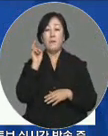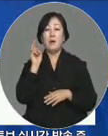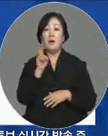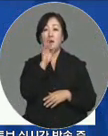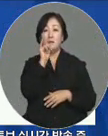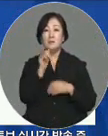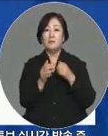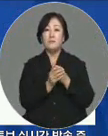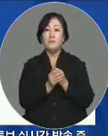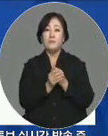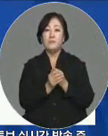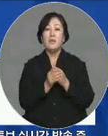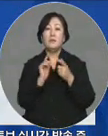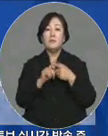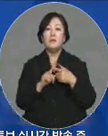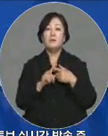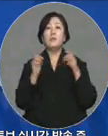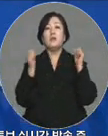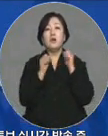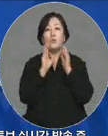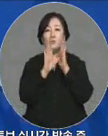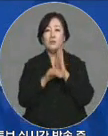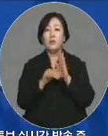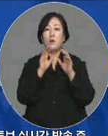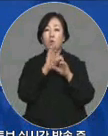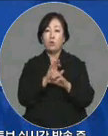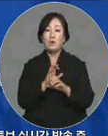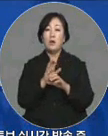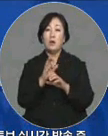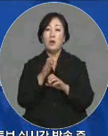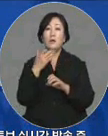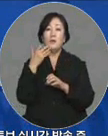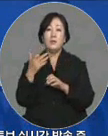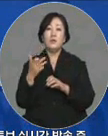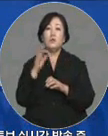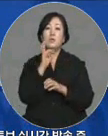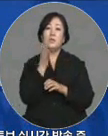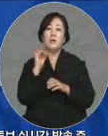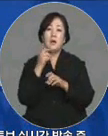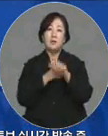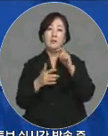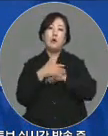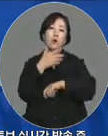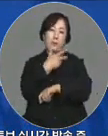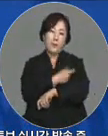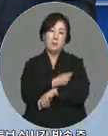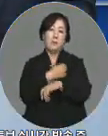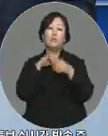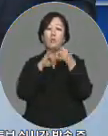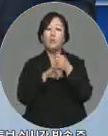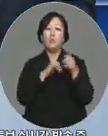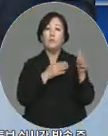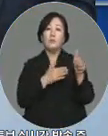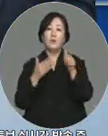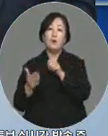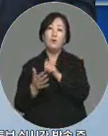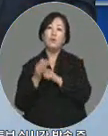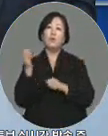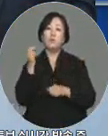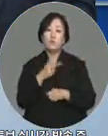네. 그렇기 때문에 동절기 코로나 19 이가 백신을 꼭 맞으셔야 되고요. 특히